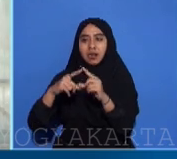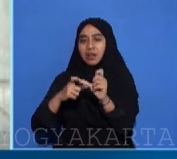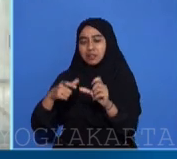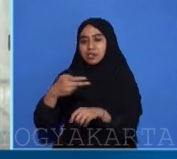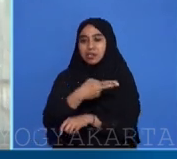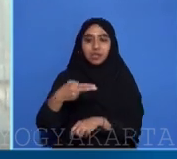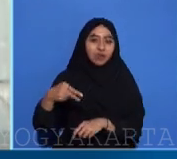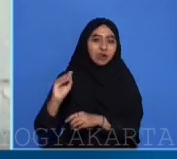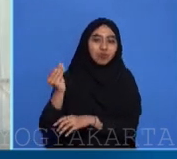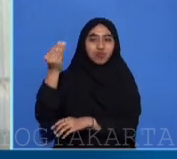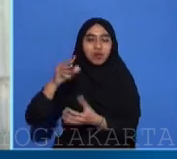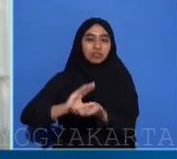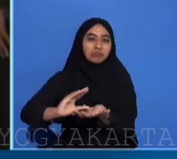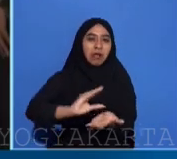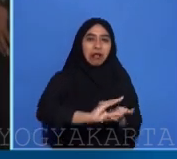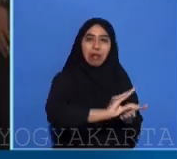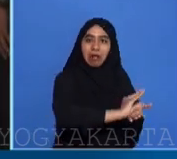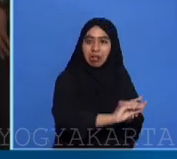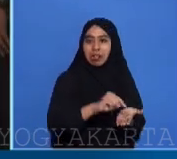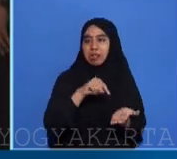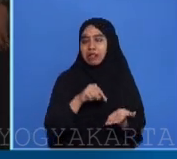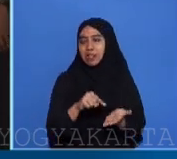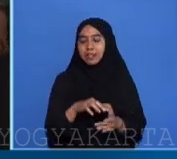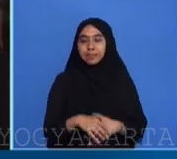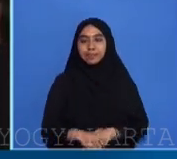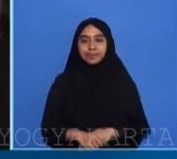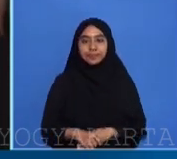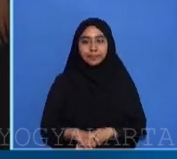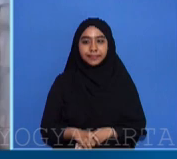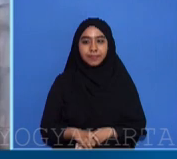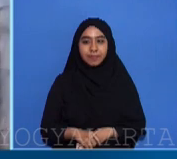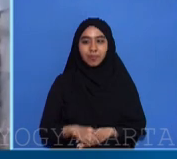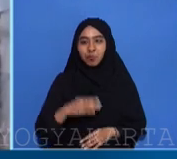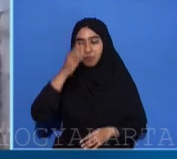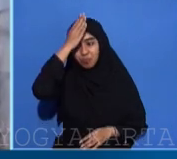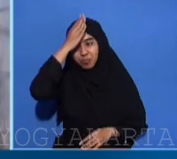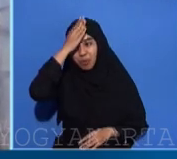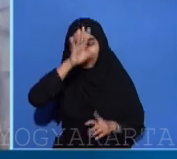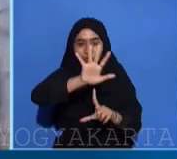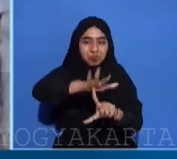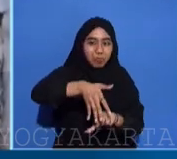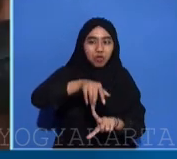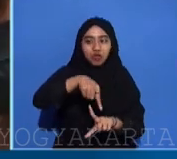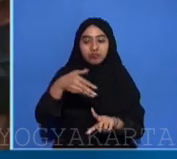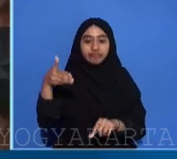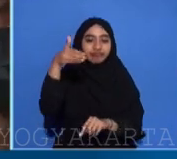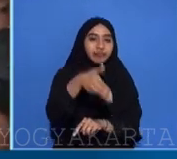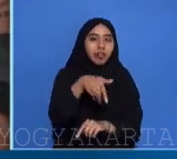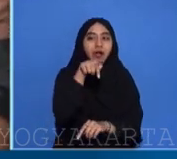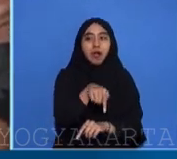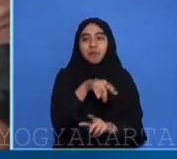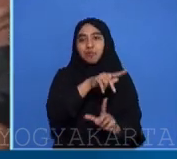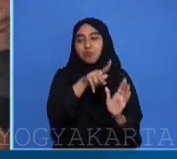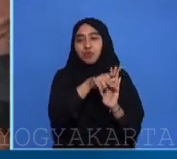RI bidang penisbusian dan pendayagunaan Saidah sakuan serta Bupati Bantul Abdul halimuslih program